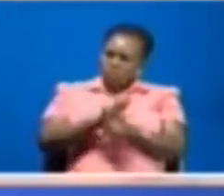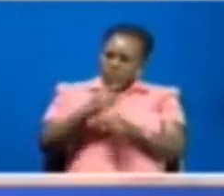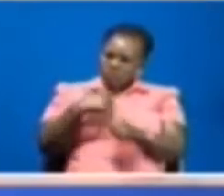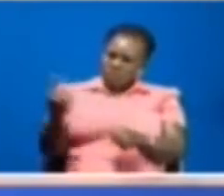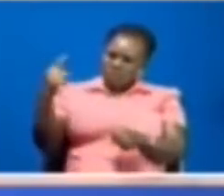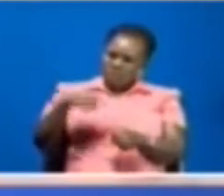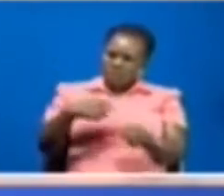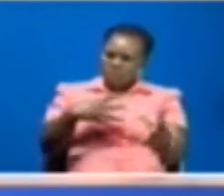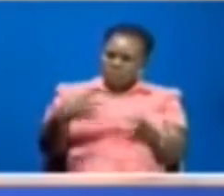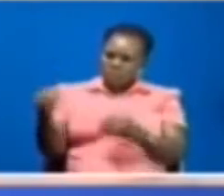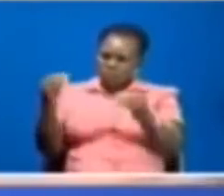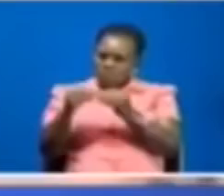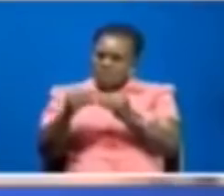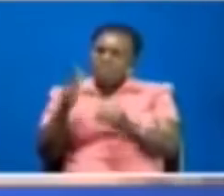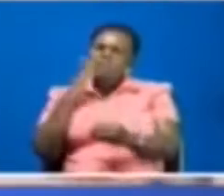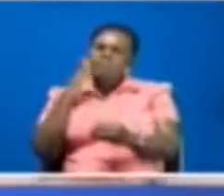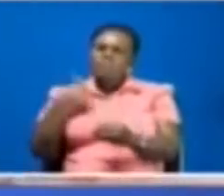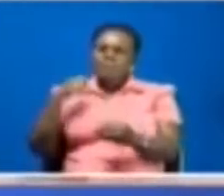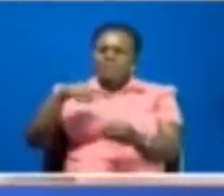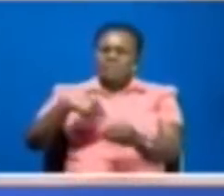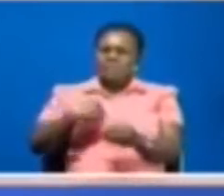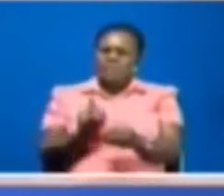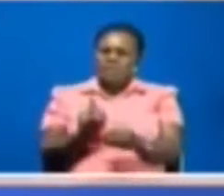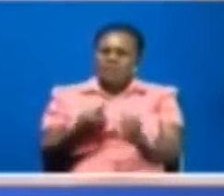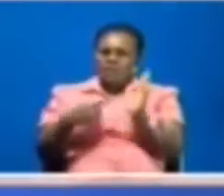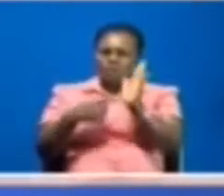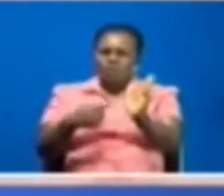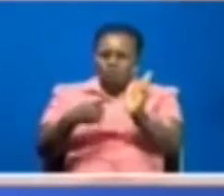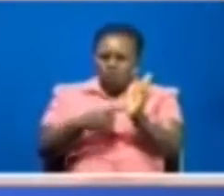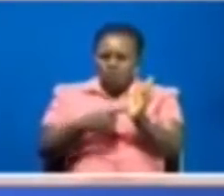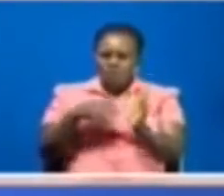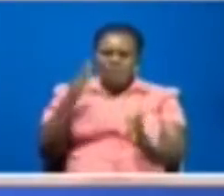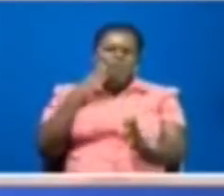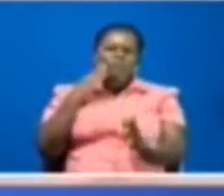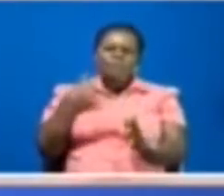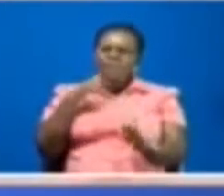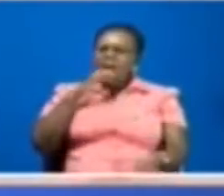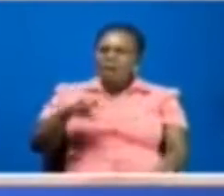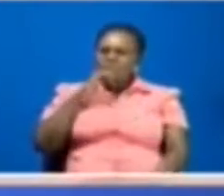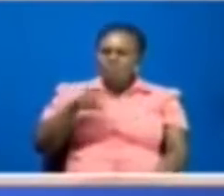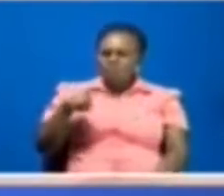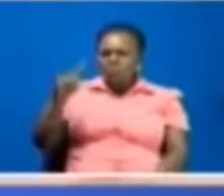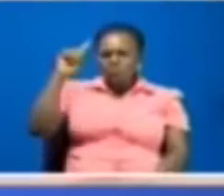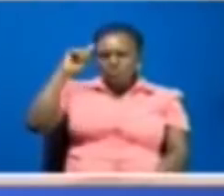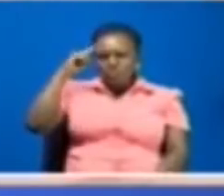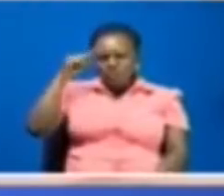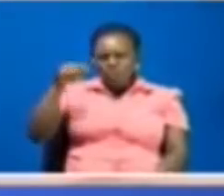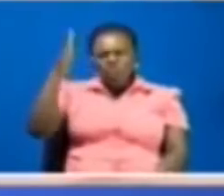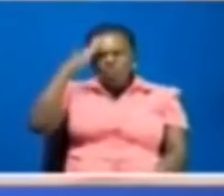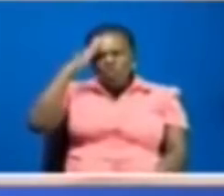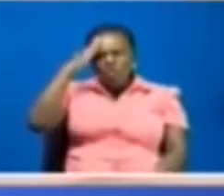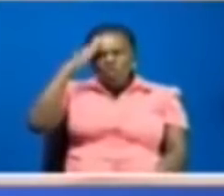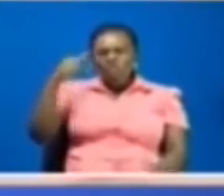mimi ndampeleka mamangu amuone. Juu mimi nilikuwa nikionyesha mamangu picha ya Sharon, mamangu ananitusi ananiambia, unadhani sijui